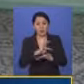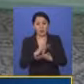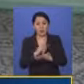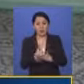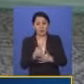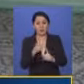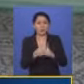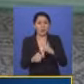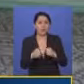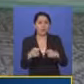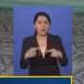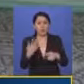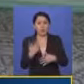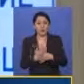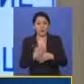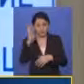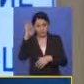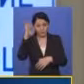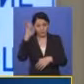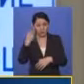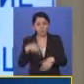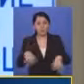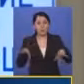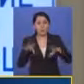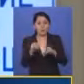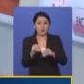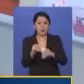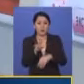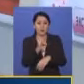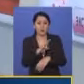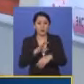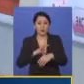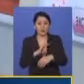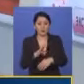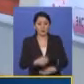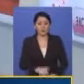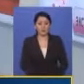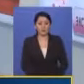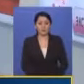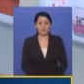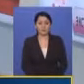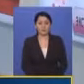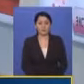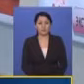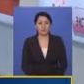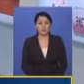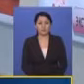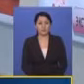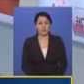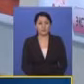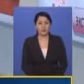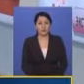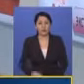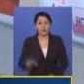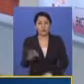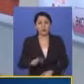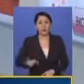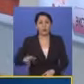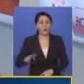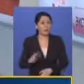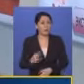науқастарға әртүрлі көмек көрсетеді және психологпен бірлескен жұмыс та жүргізіледі. Мы для пациента создали те условия. Біз науқасқа өз қалтасынан